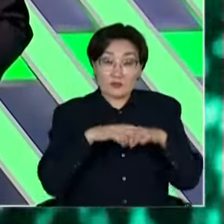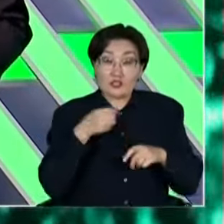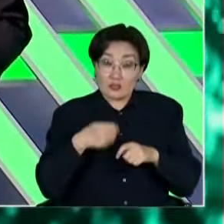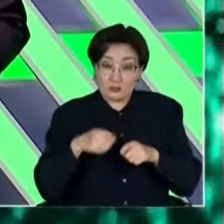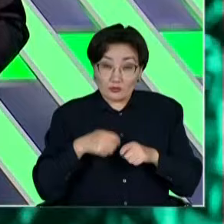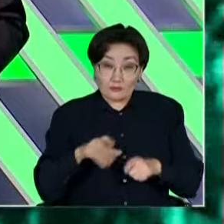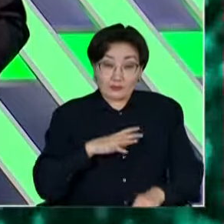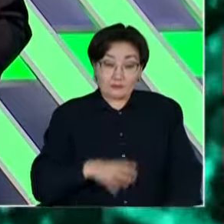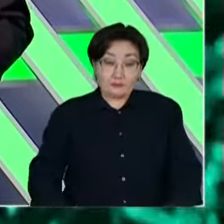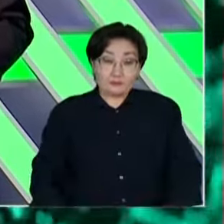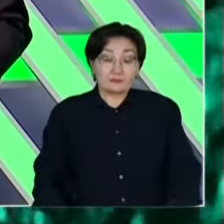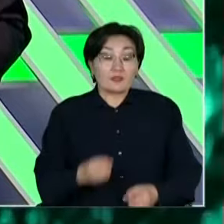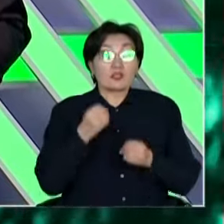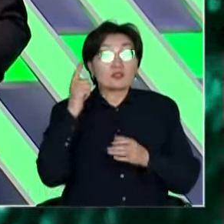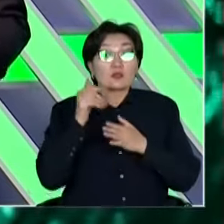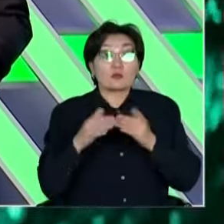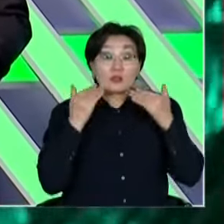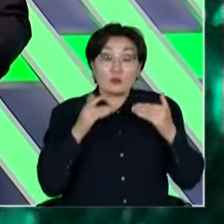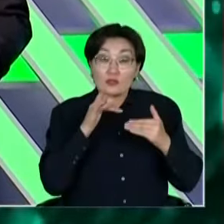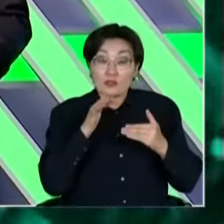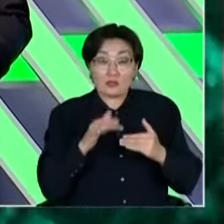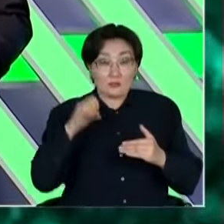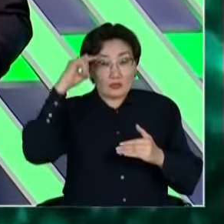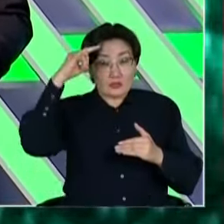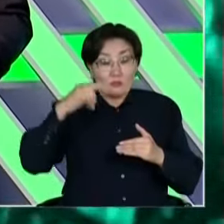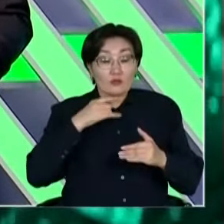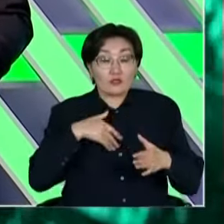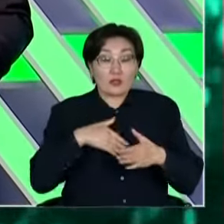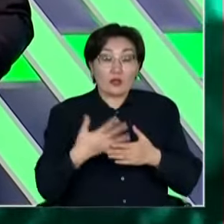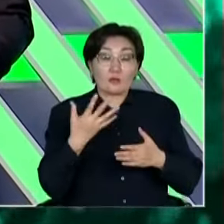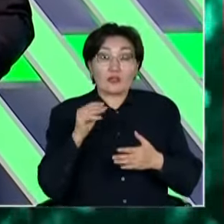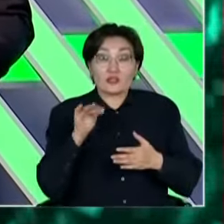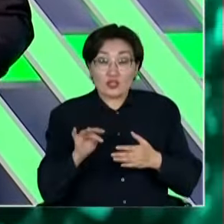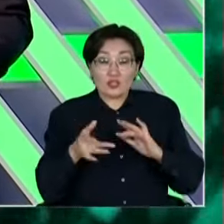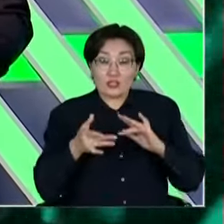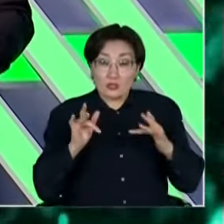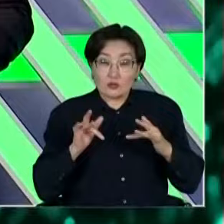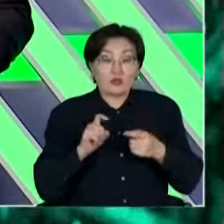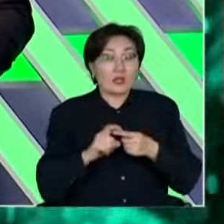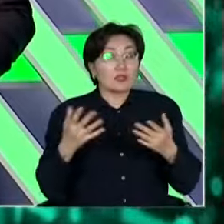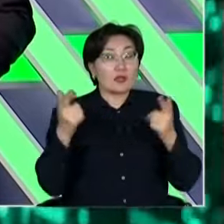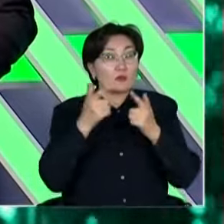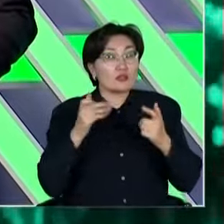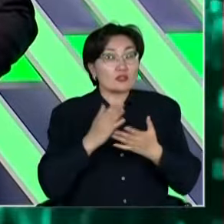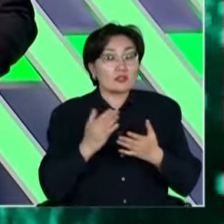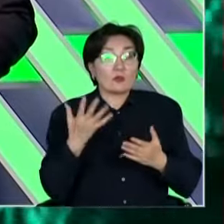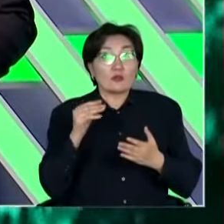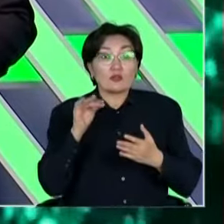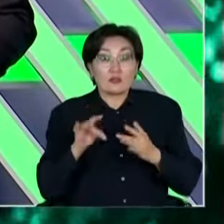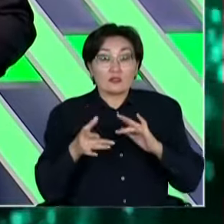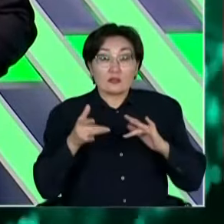құйылыпты. Түсініктер Кеулан, ал соңғы уақытта елде қарқын ала бастаған 5G желісі туралы не айтасың? 5G технологиясы